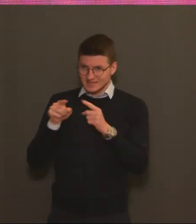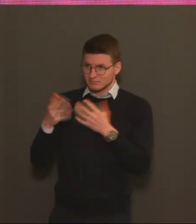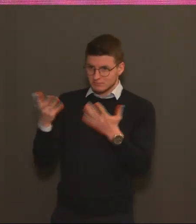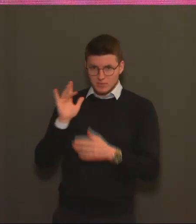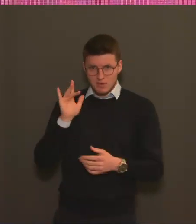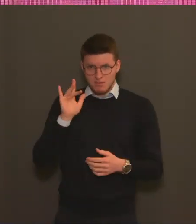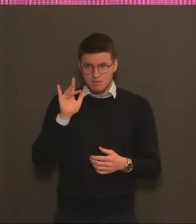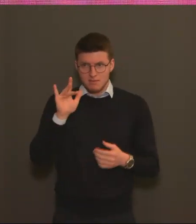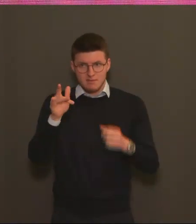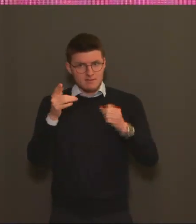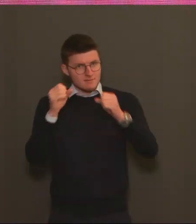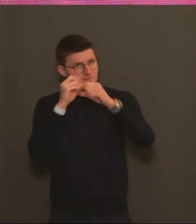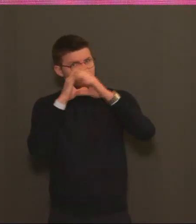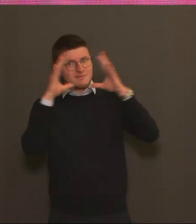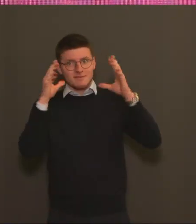is.